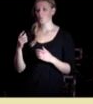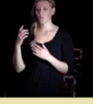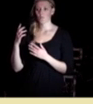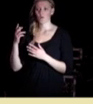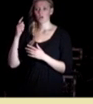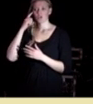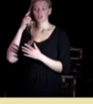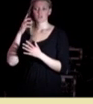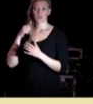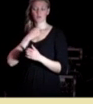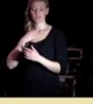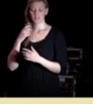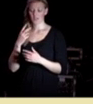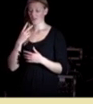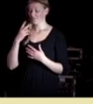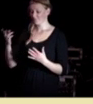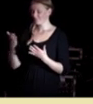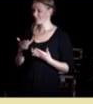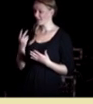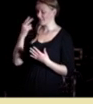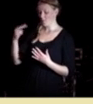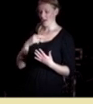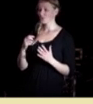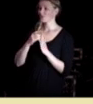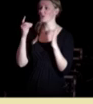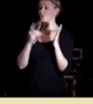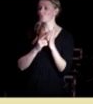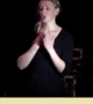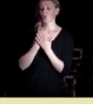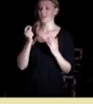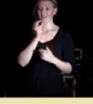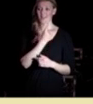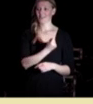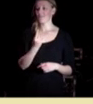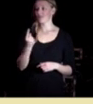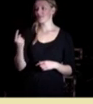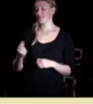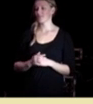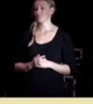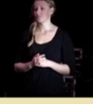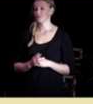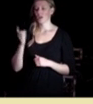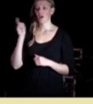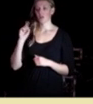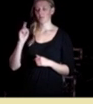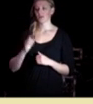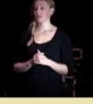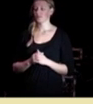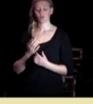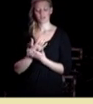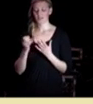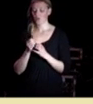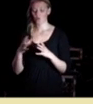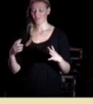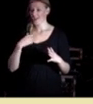de opplever å bli sett på som en diagnose fremfor et individ. Det er alarmerende, og det er ikke en